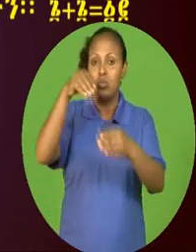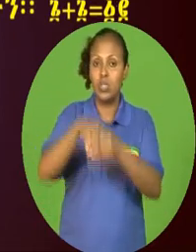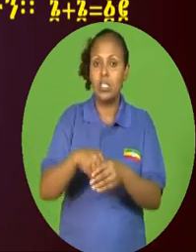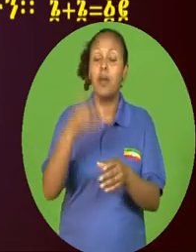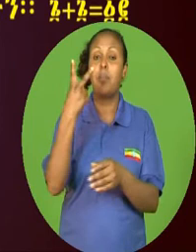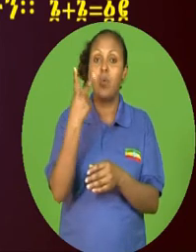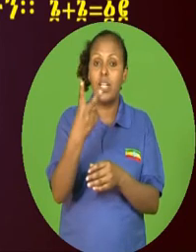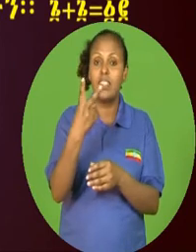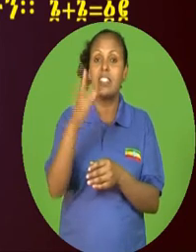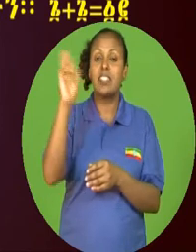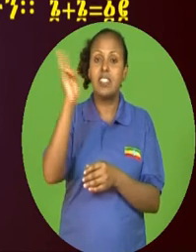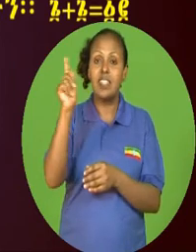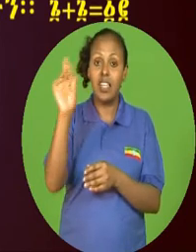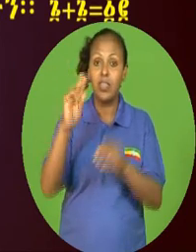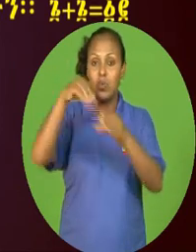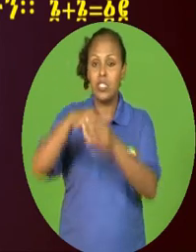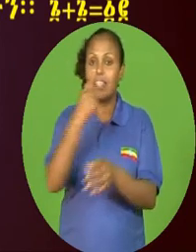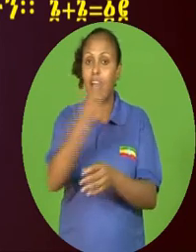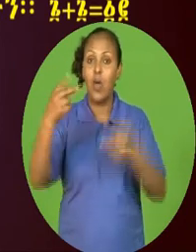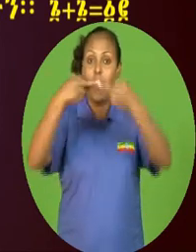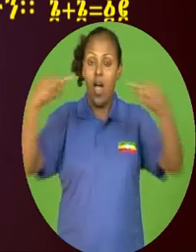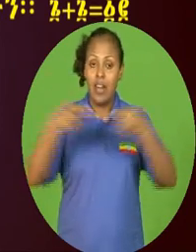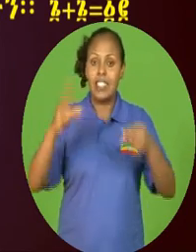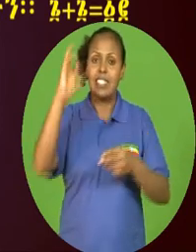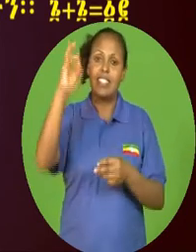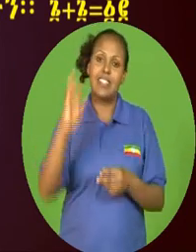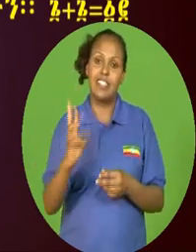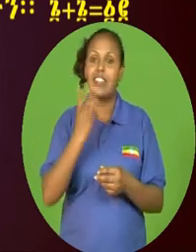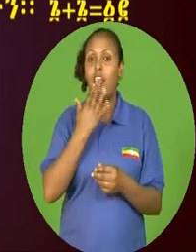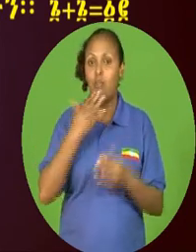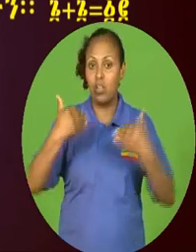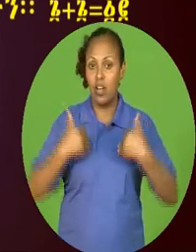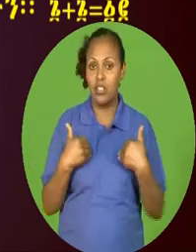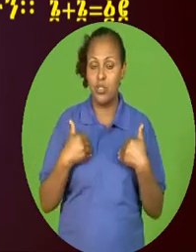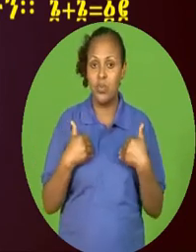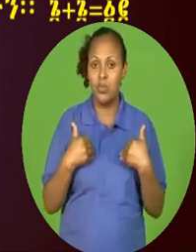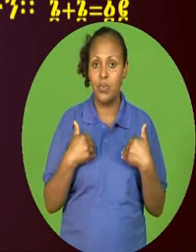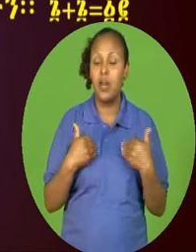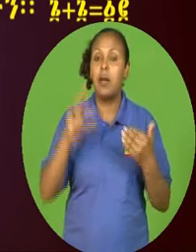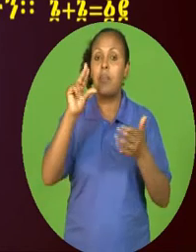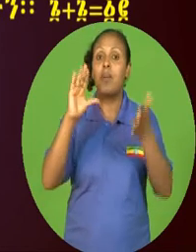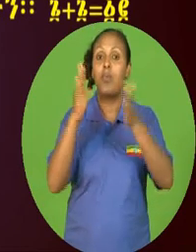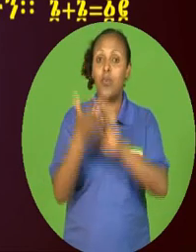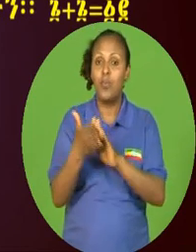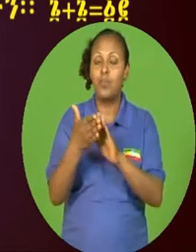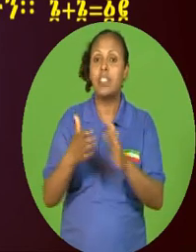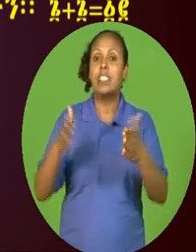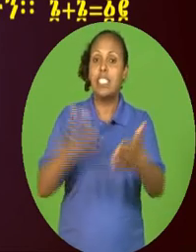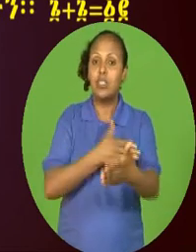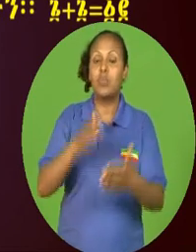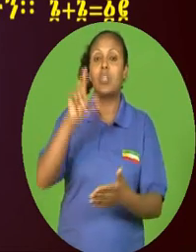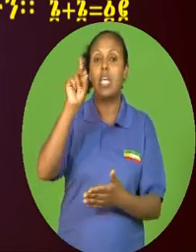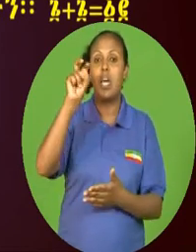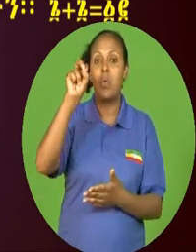በዚህ ግጥም ውስጥ በሁለቱ ስንኞች እያንዳንዱ ሐረግ 6 ቀለሞች አሏቸው።